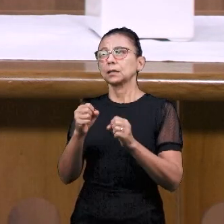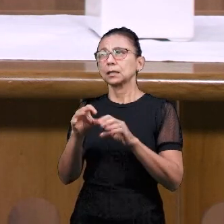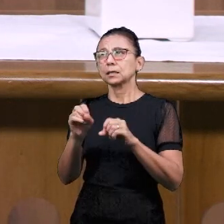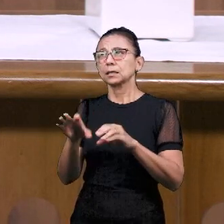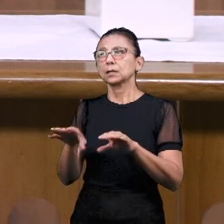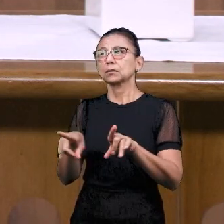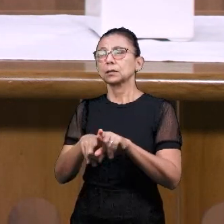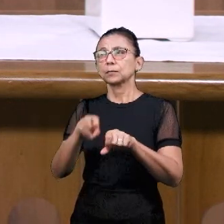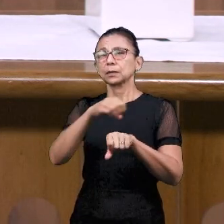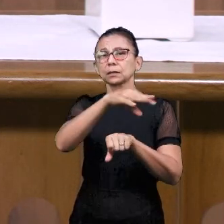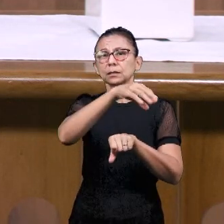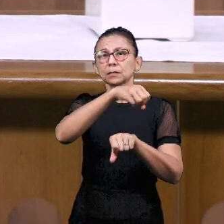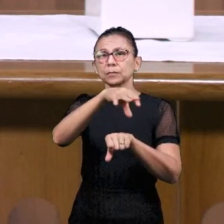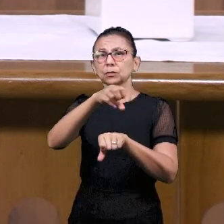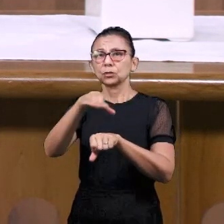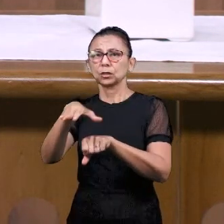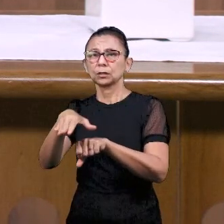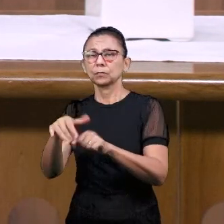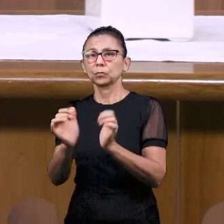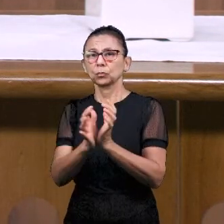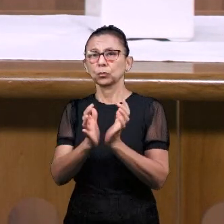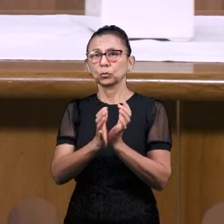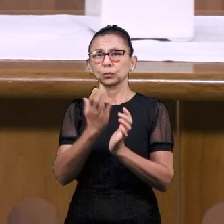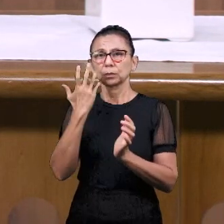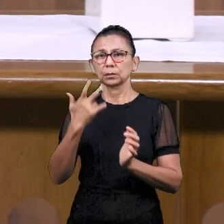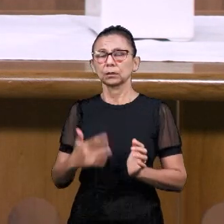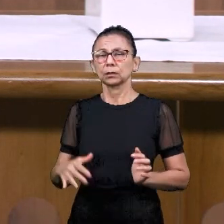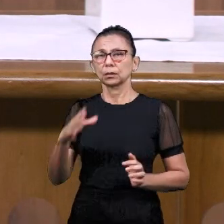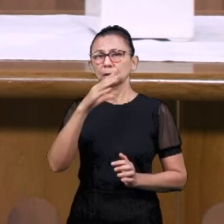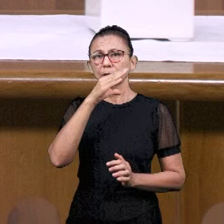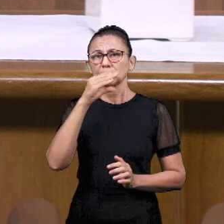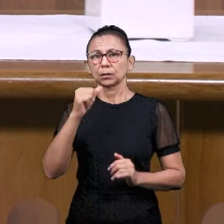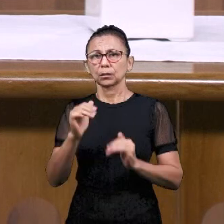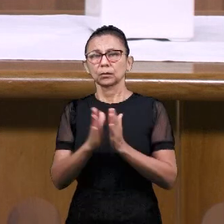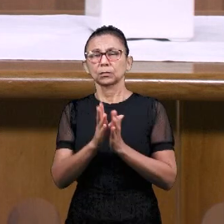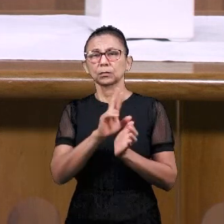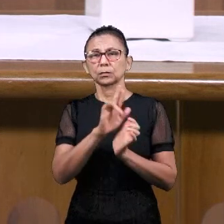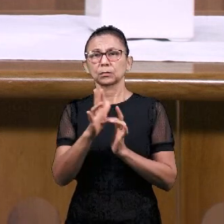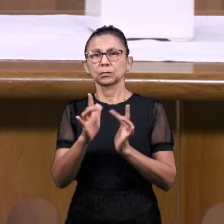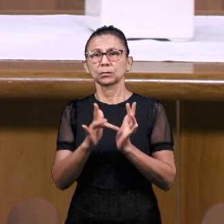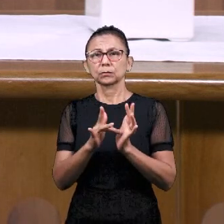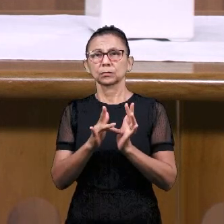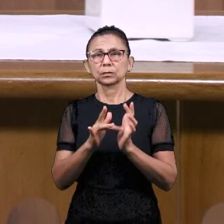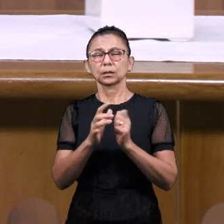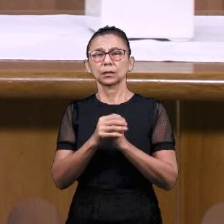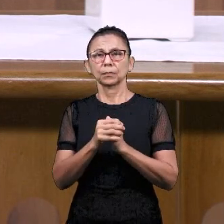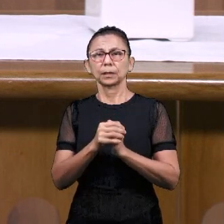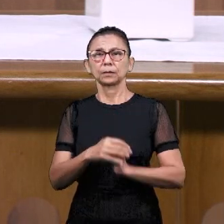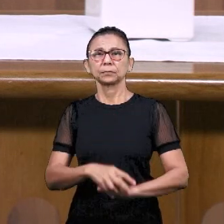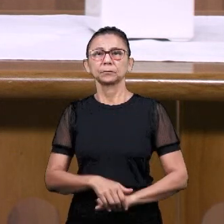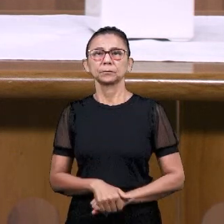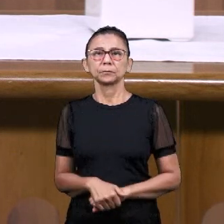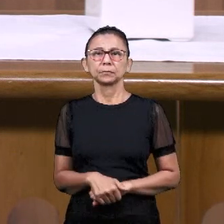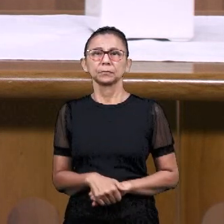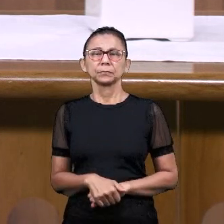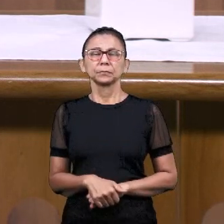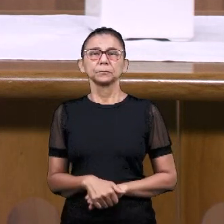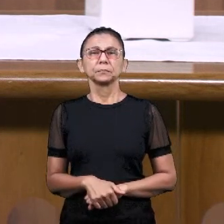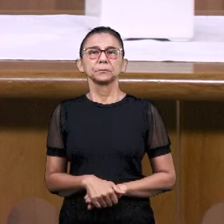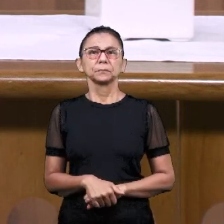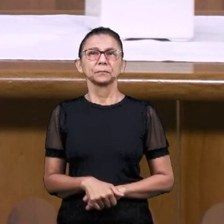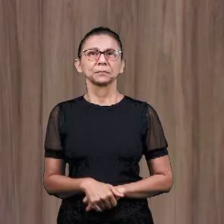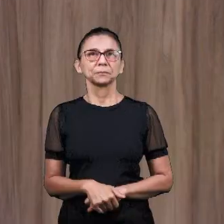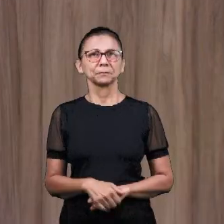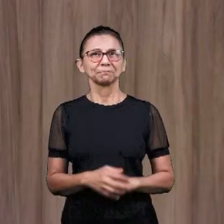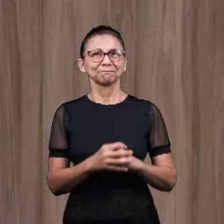Nous prions à toi par le pouvoir du sang de Jésus, au nom du Seigneur Jésus. Amen. Amen, mes frères.